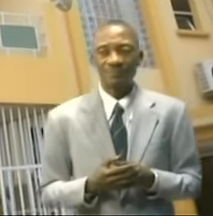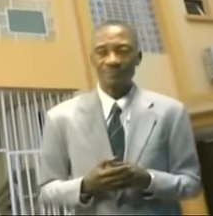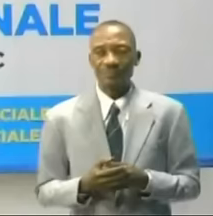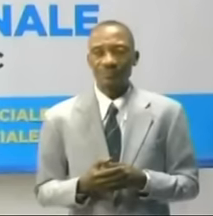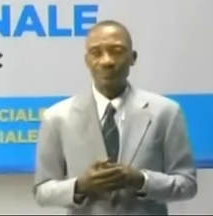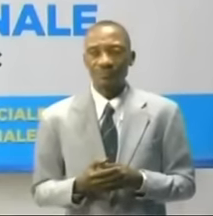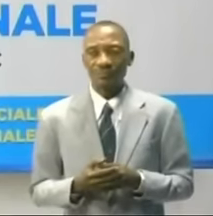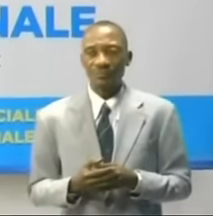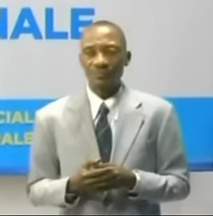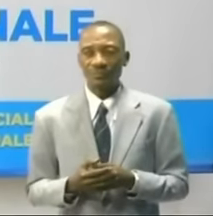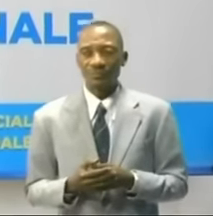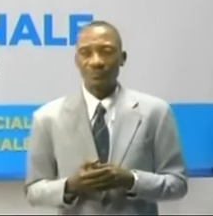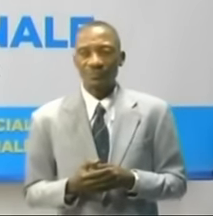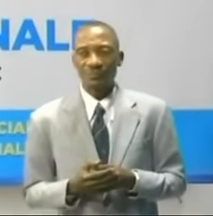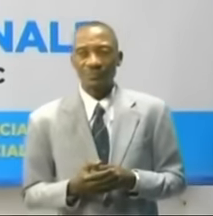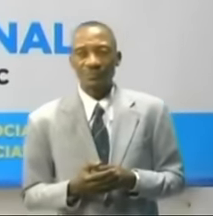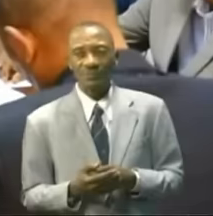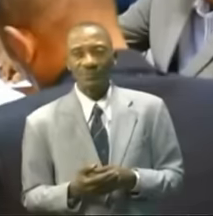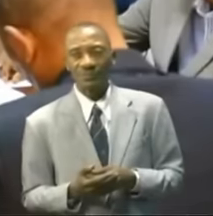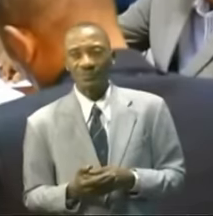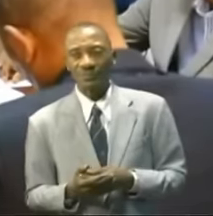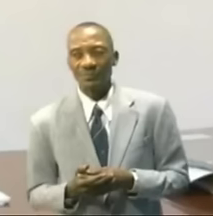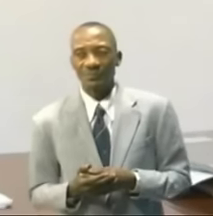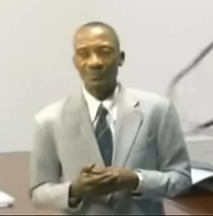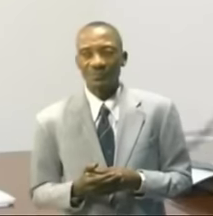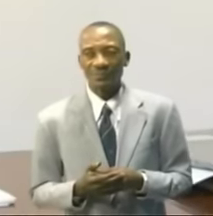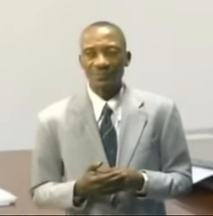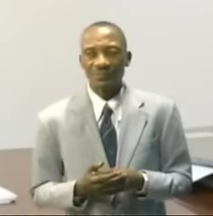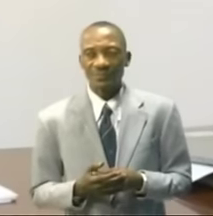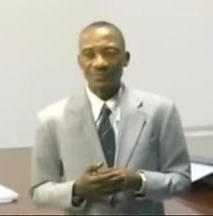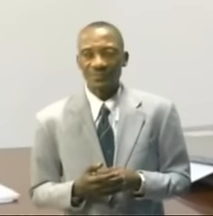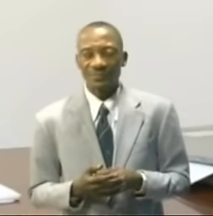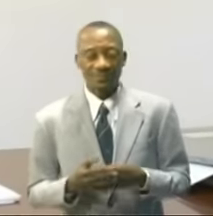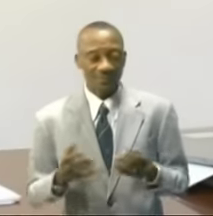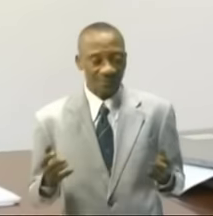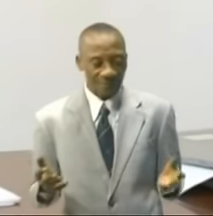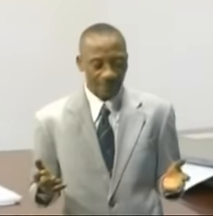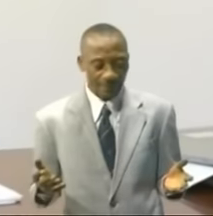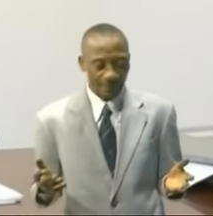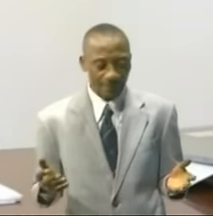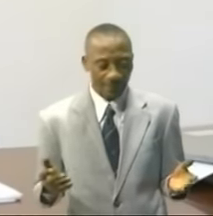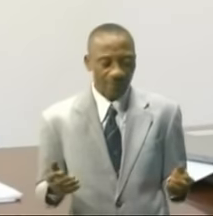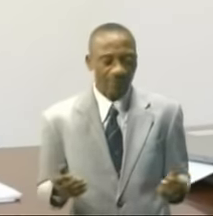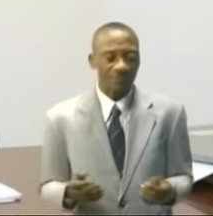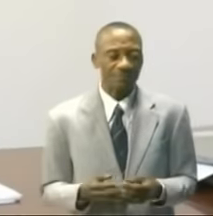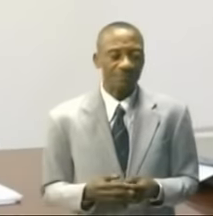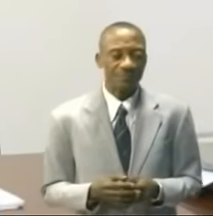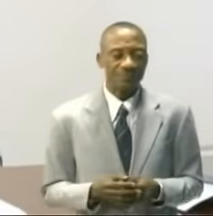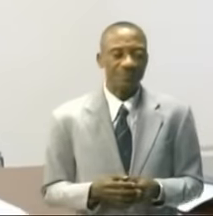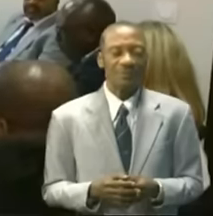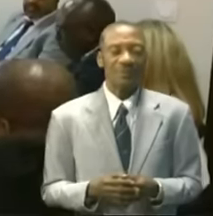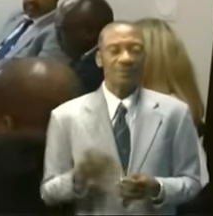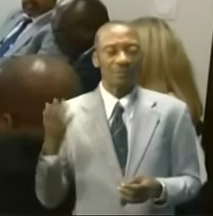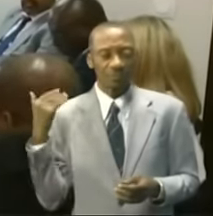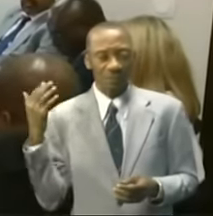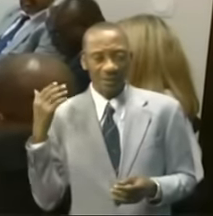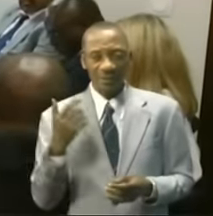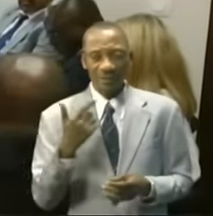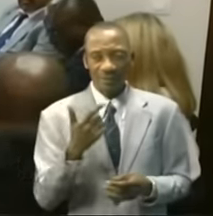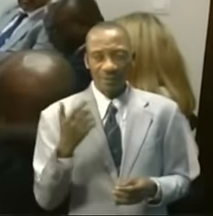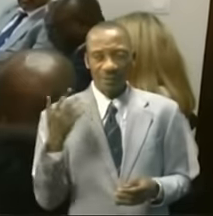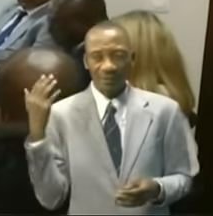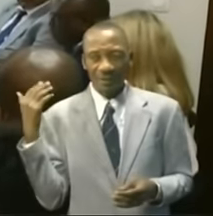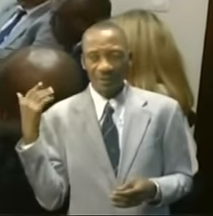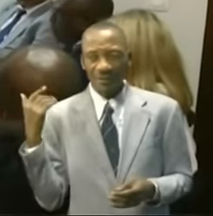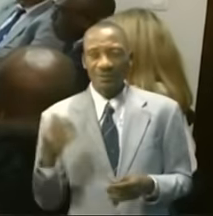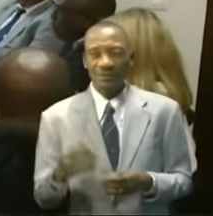toutes les activités en cours au niveau des provinces touchées par les conflits armés, apporter des appuis nécessaires pour l'accélération et